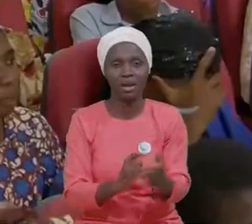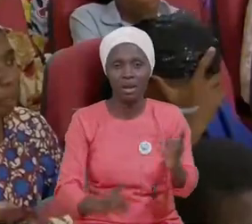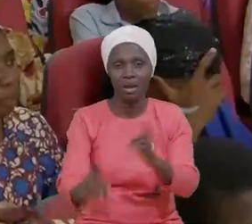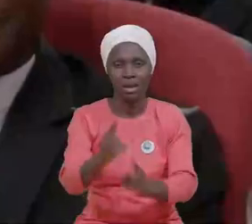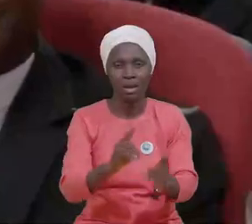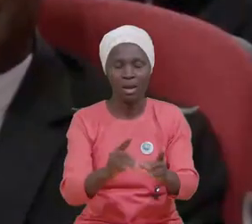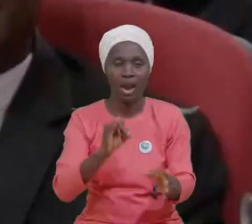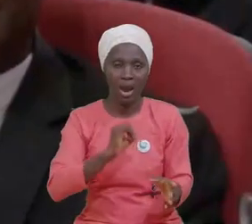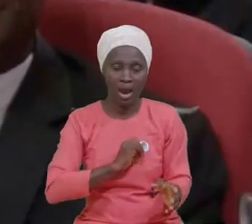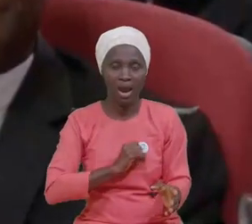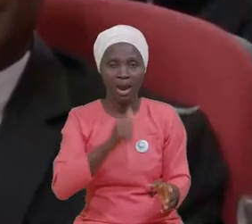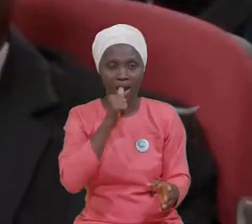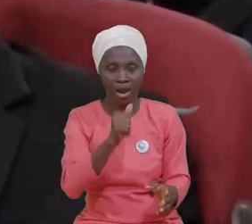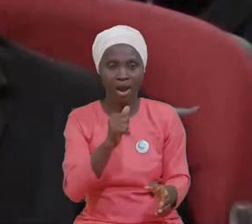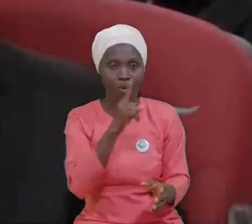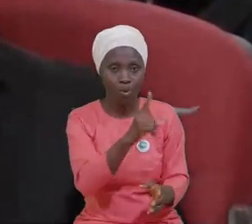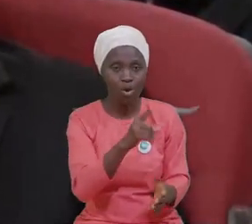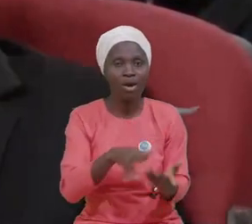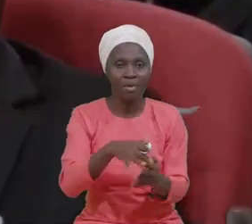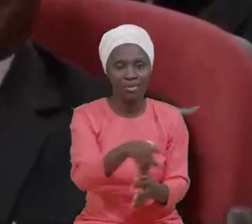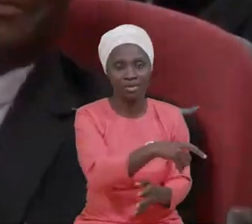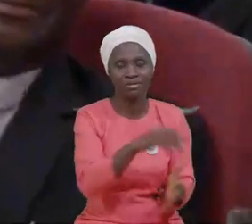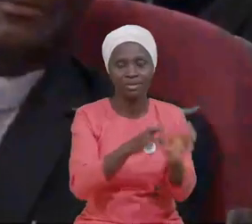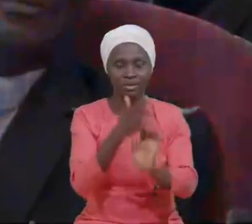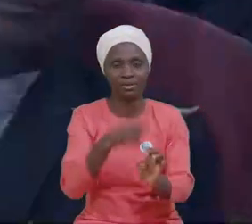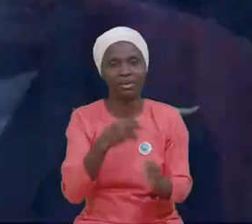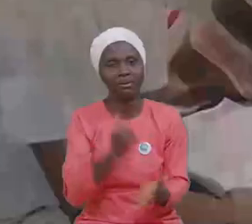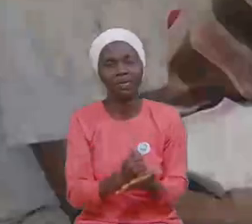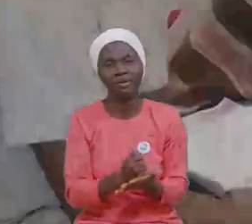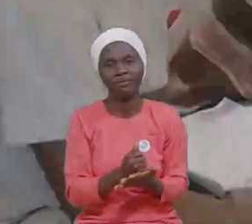Je ferai partie d'eux. Je ferai partie d'eux.